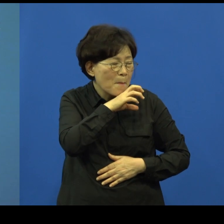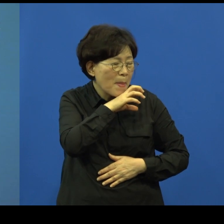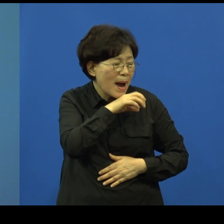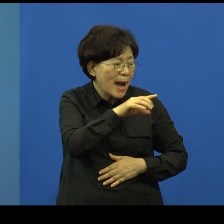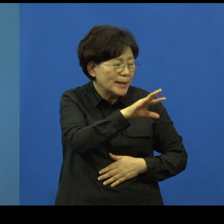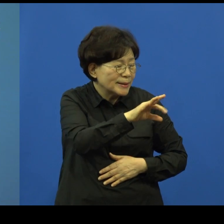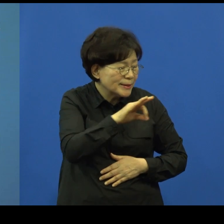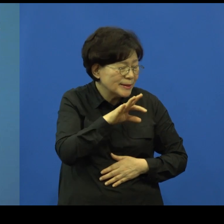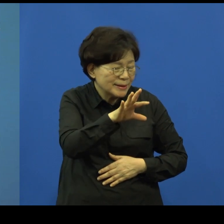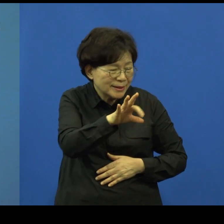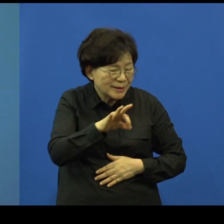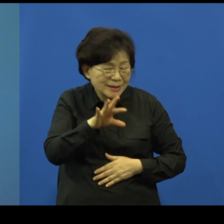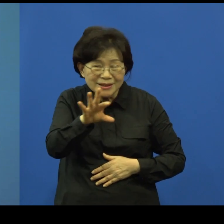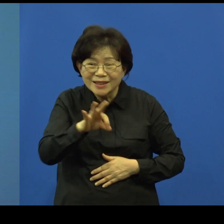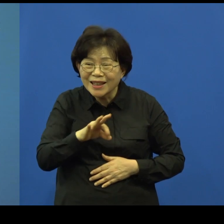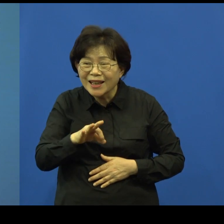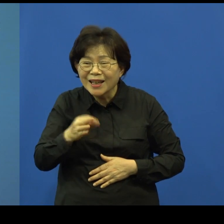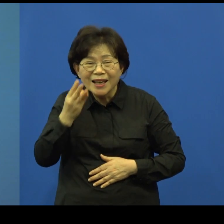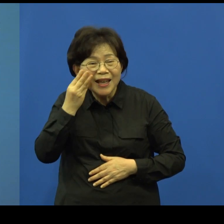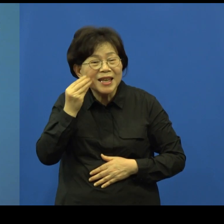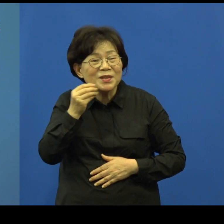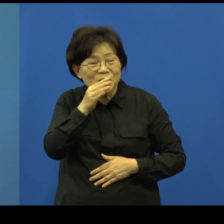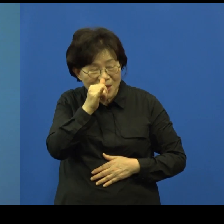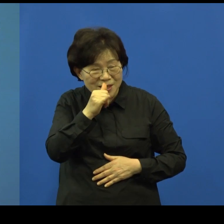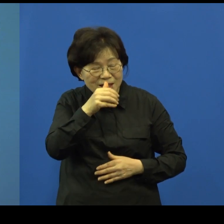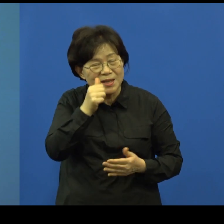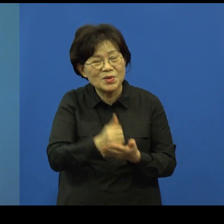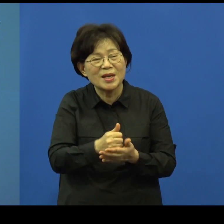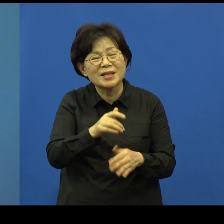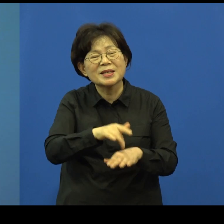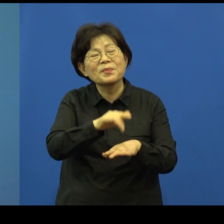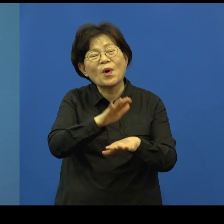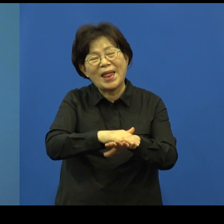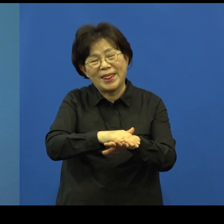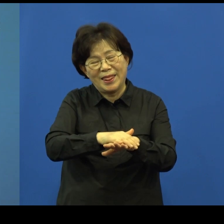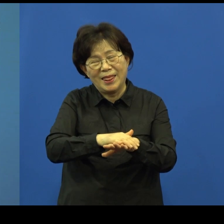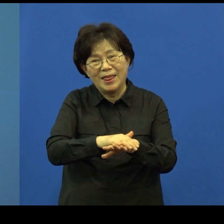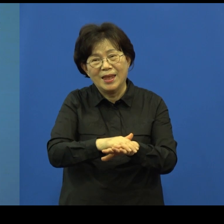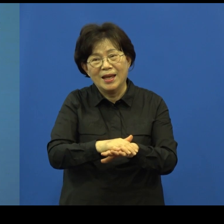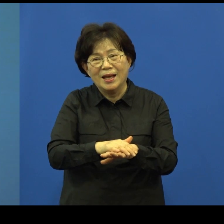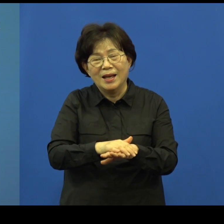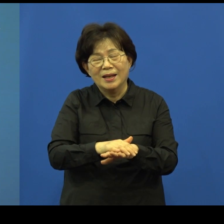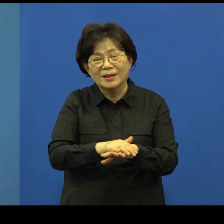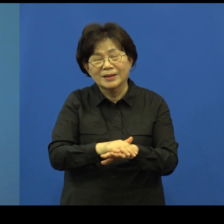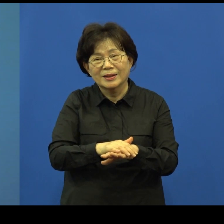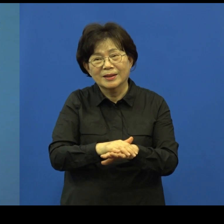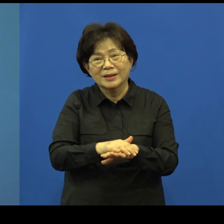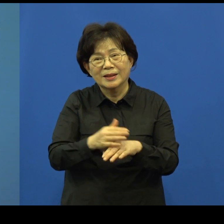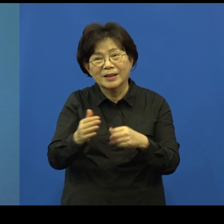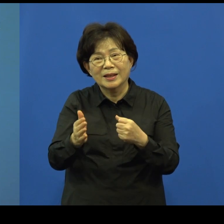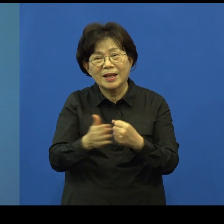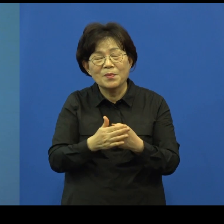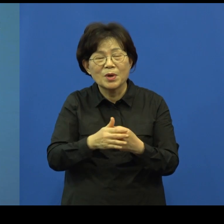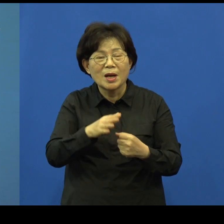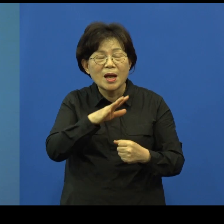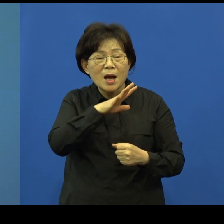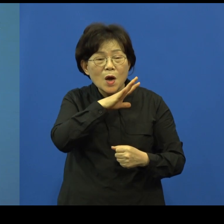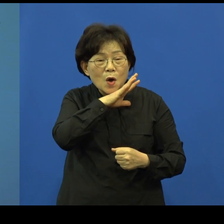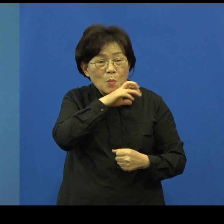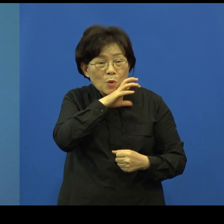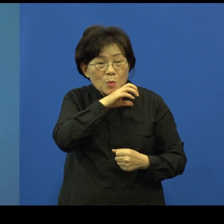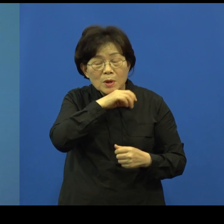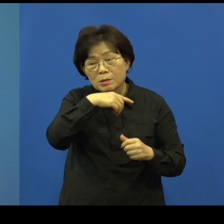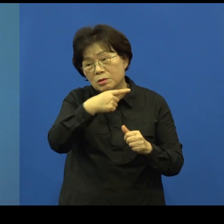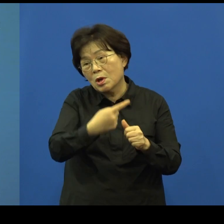찾아내고 불평거리를 찾아내는데 익숙해요. 그게 우리의 죄의 습관이에요. 우리의 몸에 익어 있어요. 그래서 그냥 불평은 그냥 터져